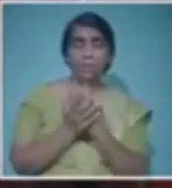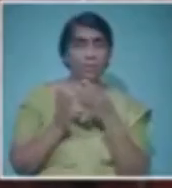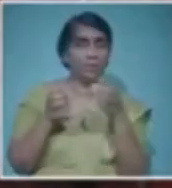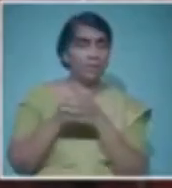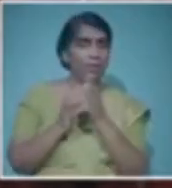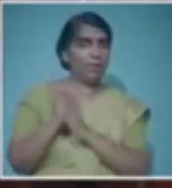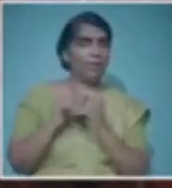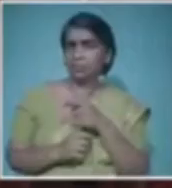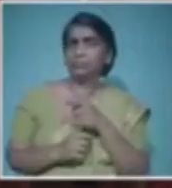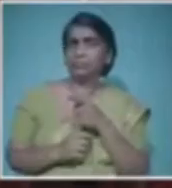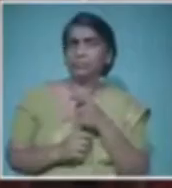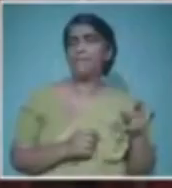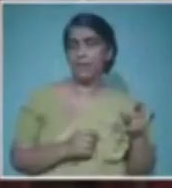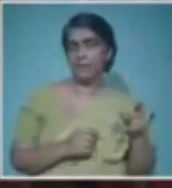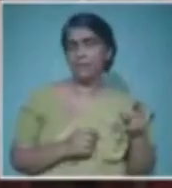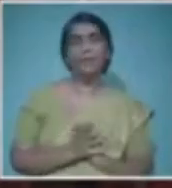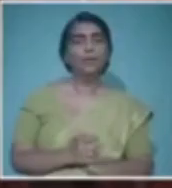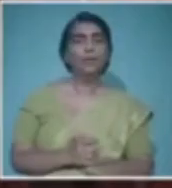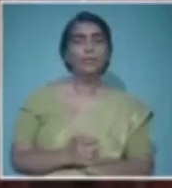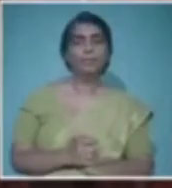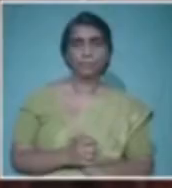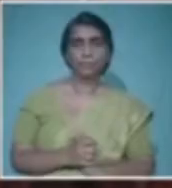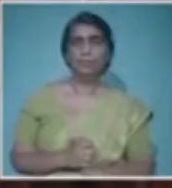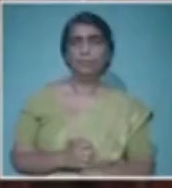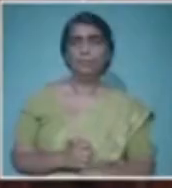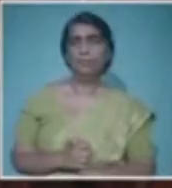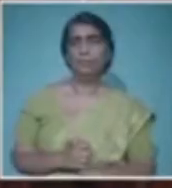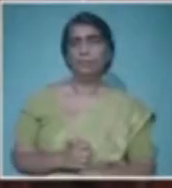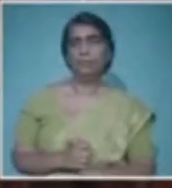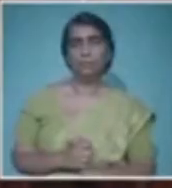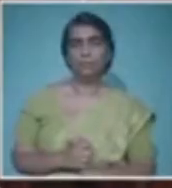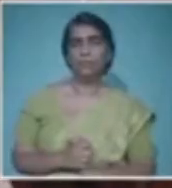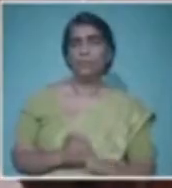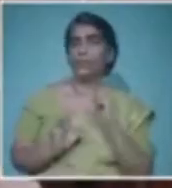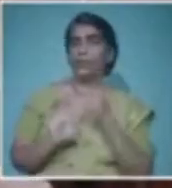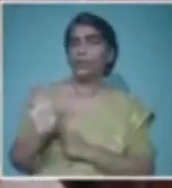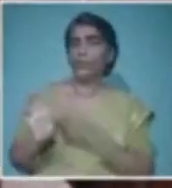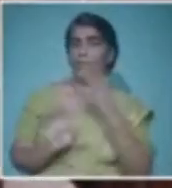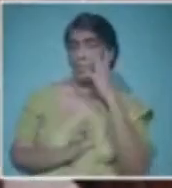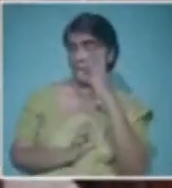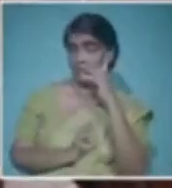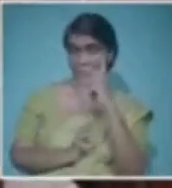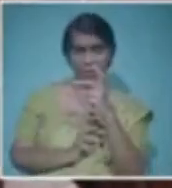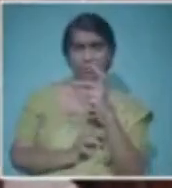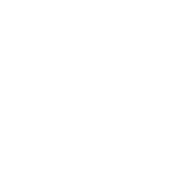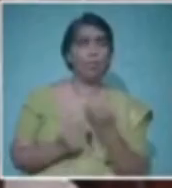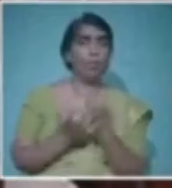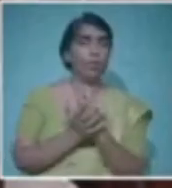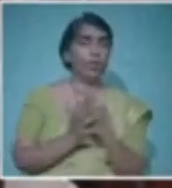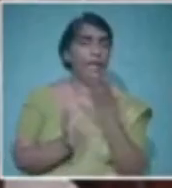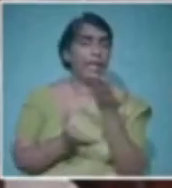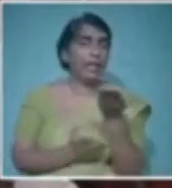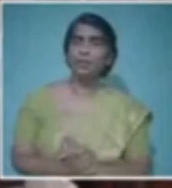என்று நான் அறிந்த வகையில் அறிந்திருக்கிறேன். ஏன் இந்த 4.5 வருடங்களை இந்த பொதுஜன பெருமுன கட்சியினர் கேட்கிறார்கள் என்றால்,